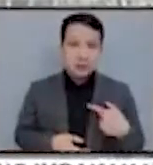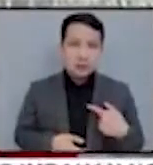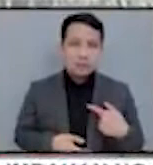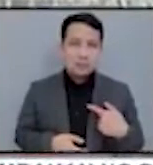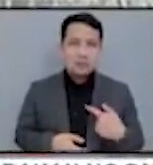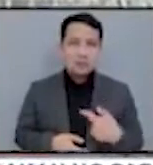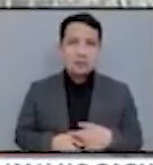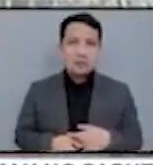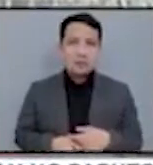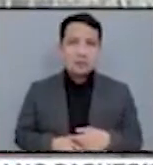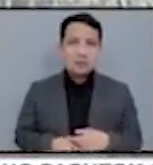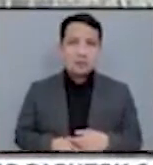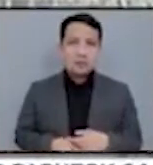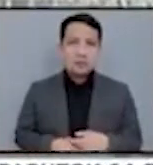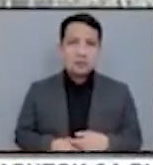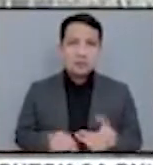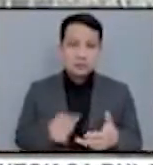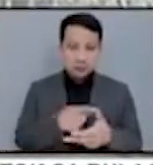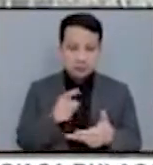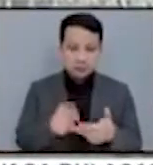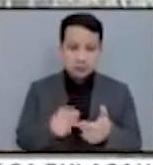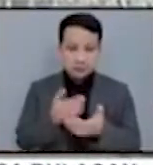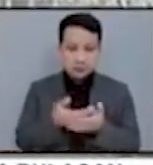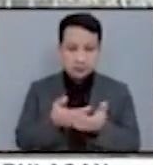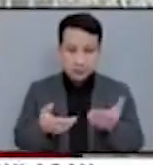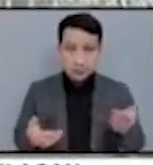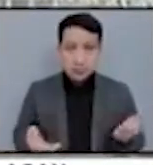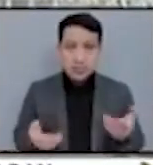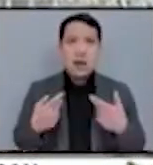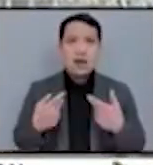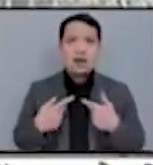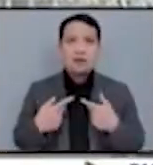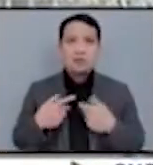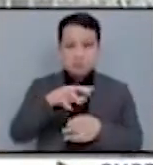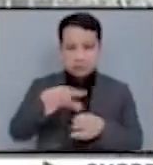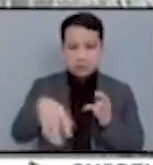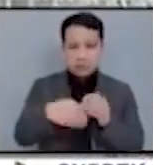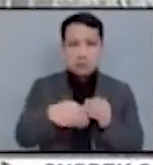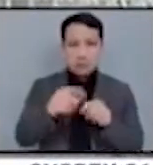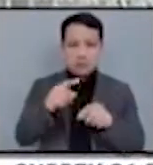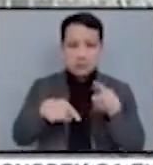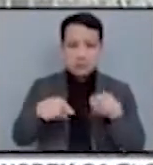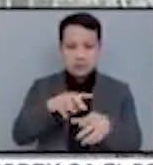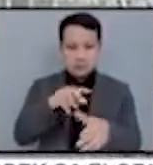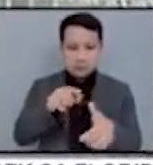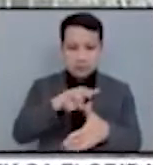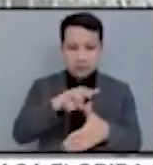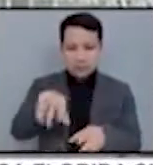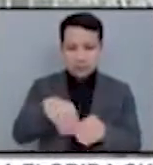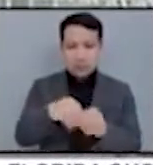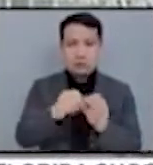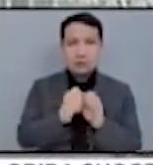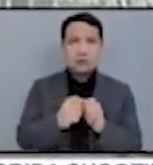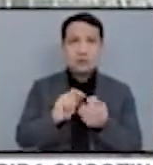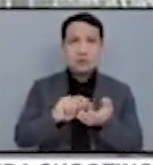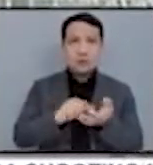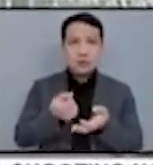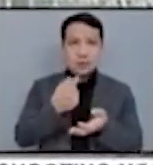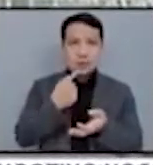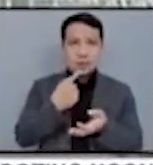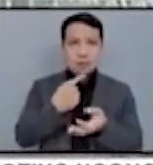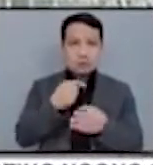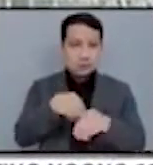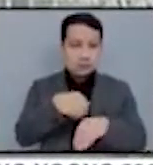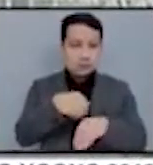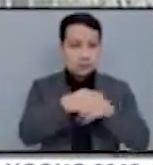po na mga gamit. That includes also mga assorted medicines po na nandun na sila sa mga regions para po